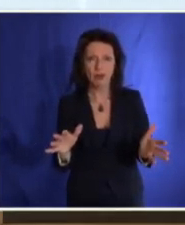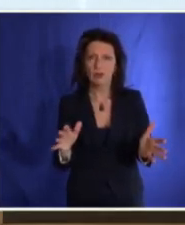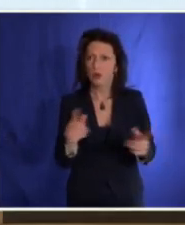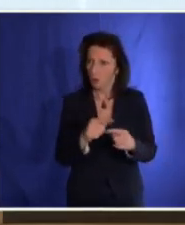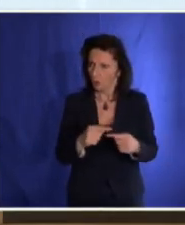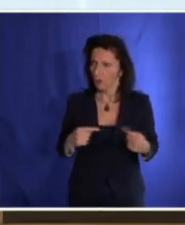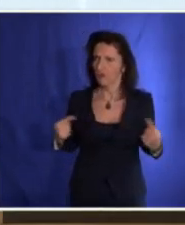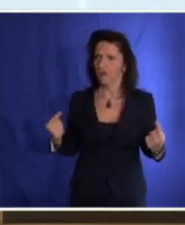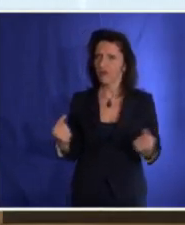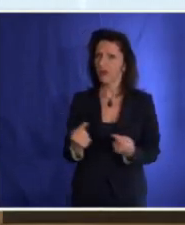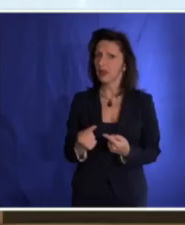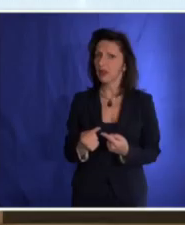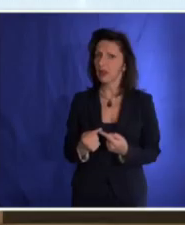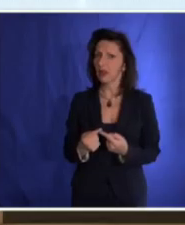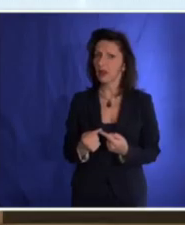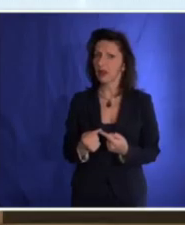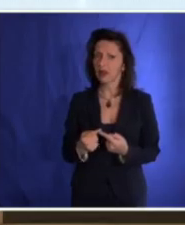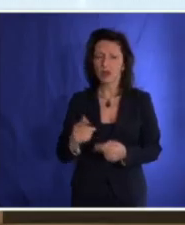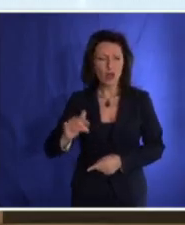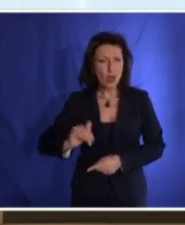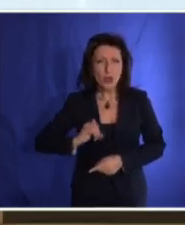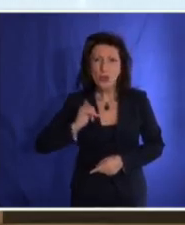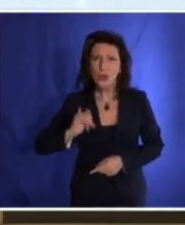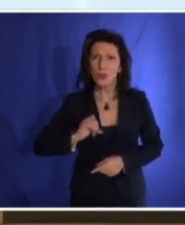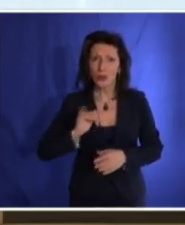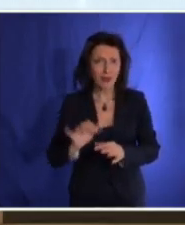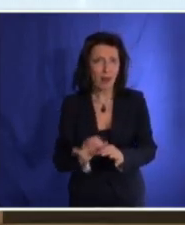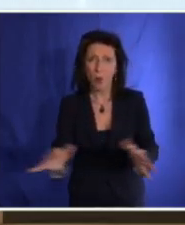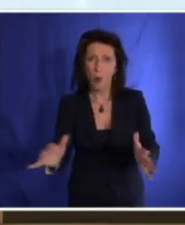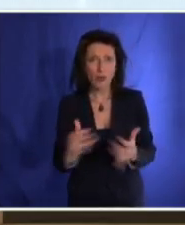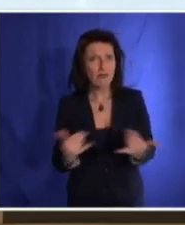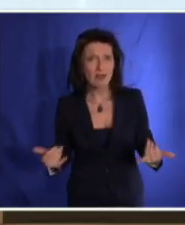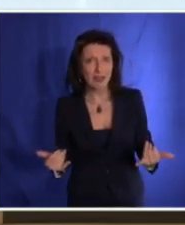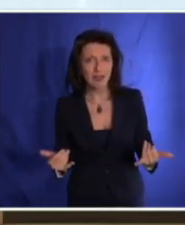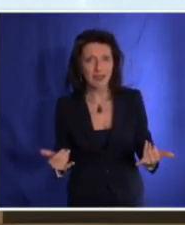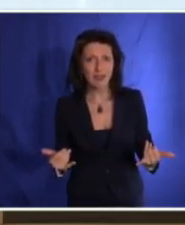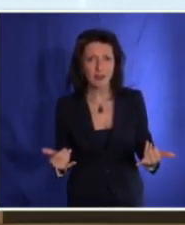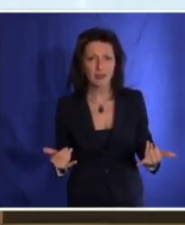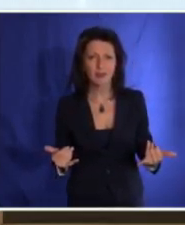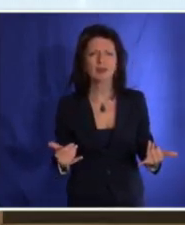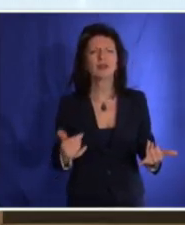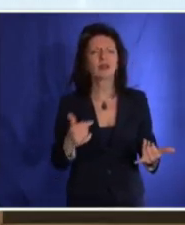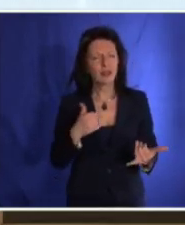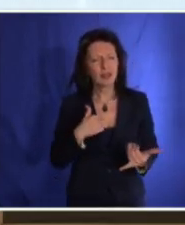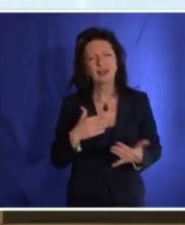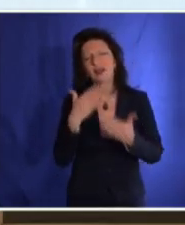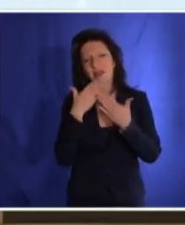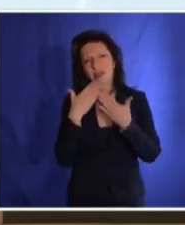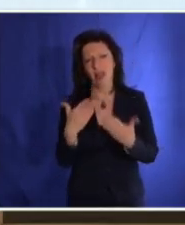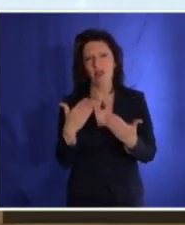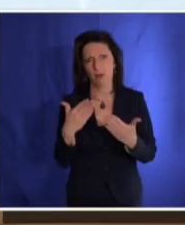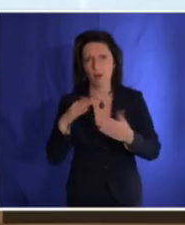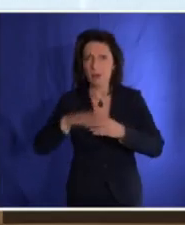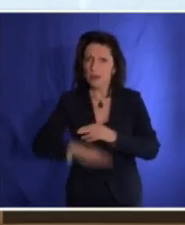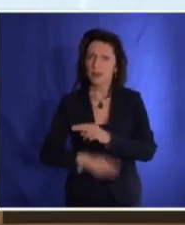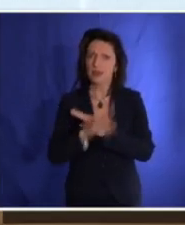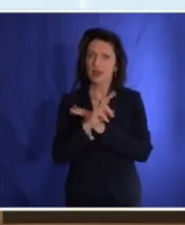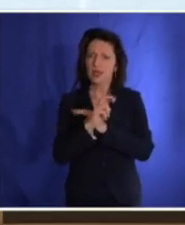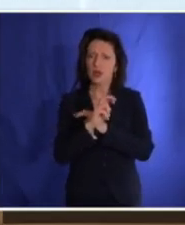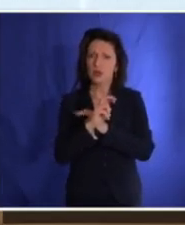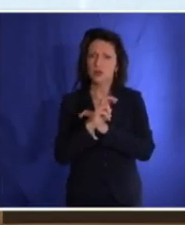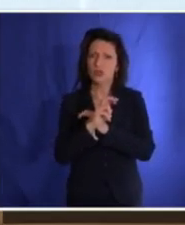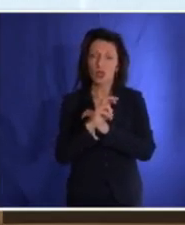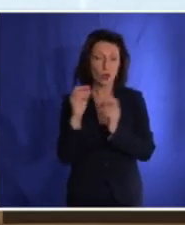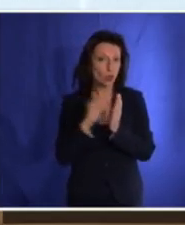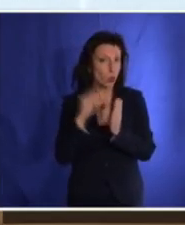wir ohne unserer jungen Generation? Und da bin ich auch sehr dankbar, dass bei uns in Niederösterreich nach